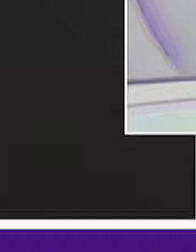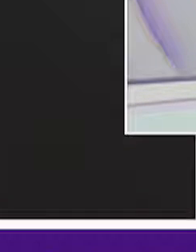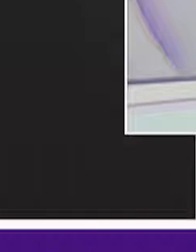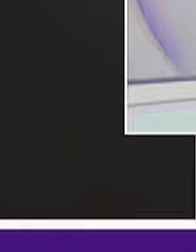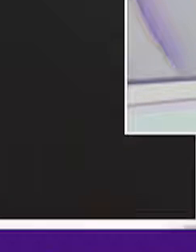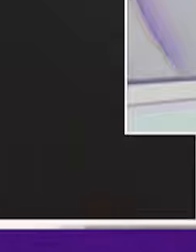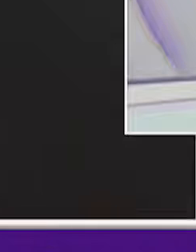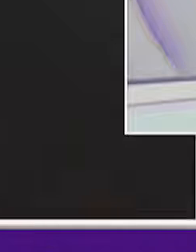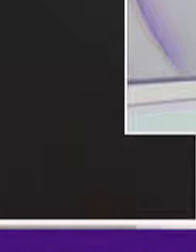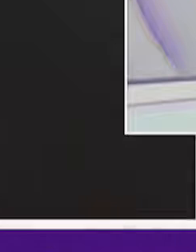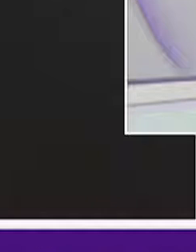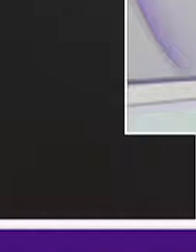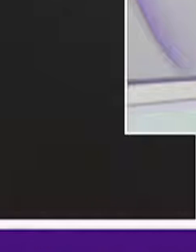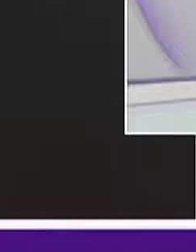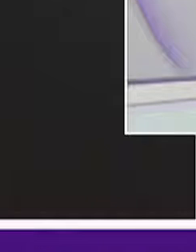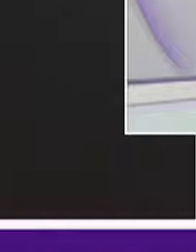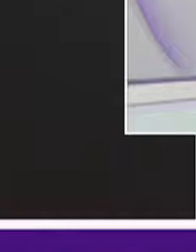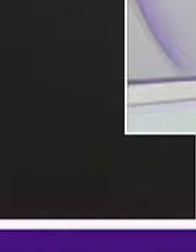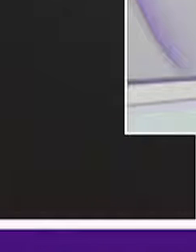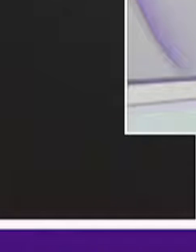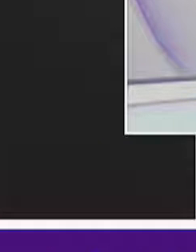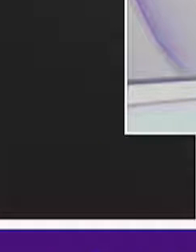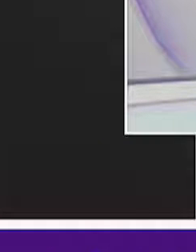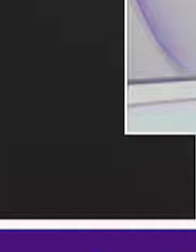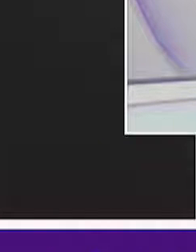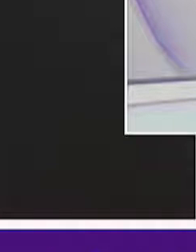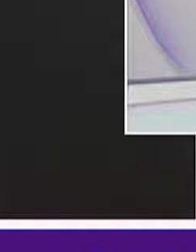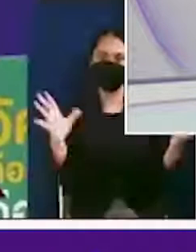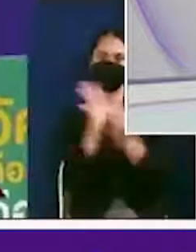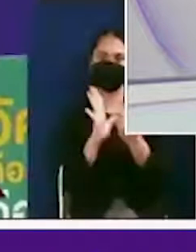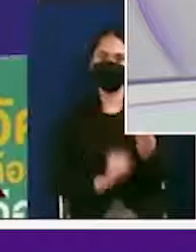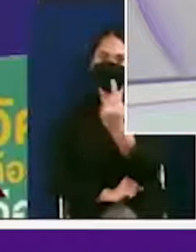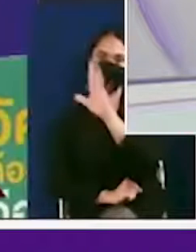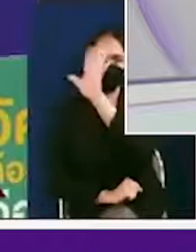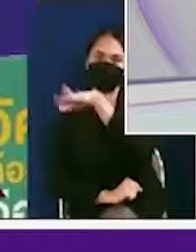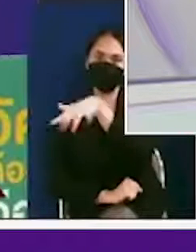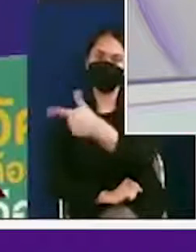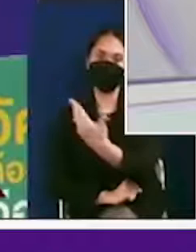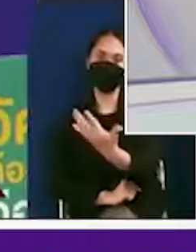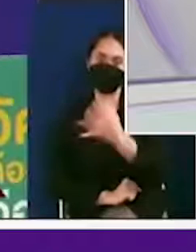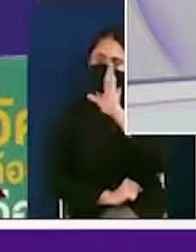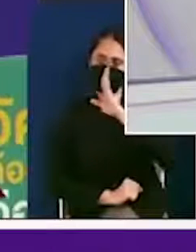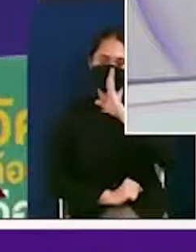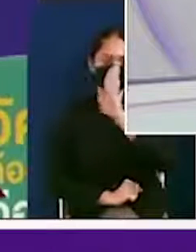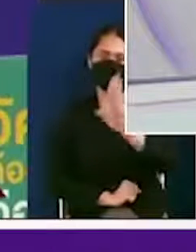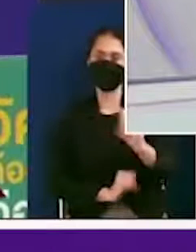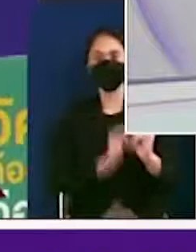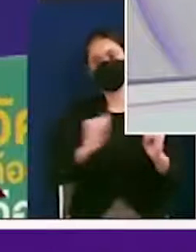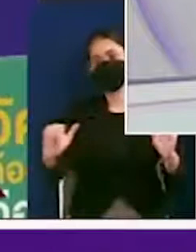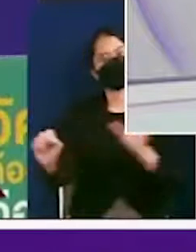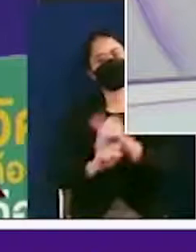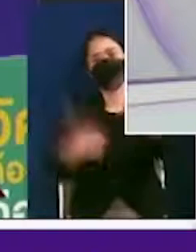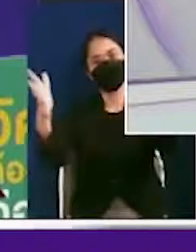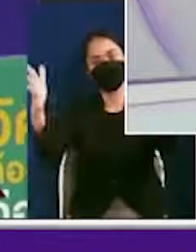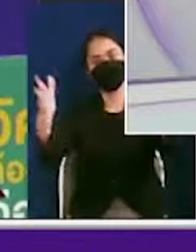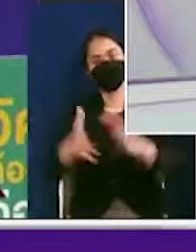าแน่นมากแล้วก็ขอโทษส่วนที่สองก็คือขอโทษเรื่องของการเปลี่ยนเวลาการลงทะเบียนผ่านค่ายมือถือจาก9โมงเป็น11โมงน